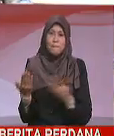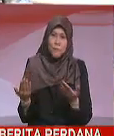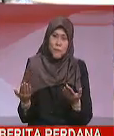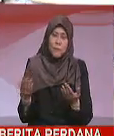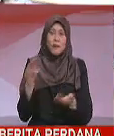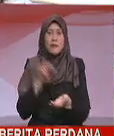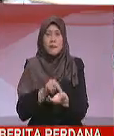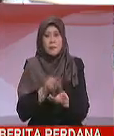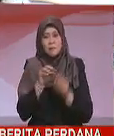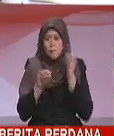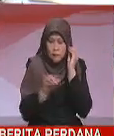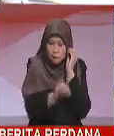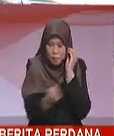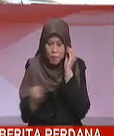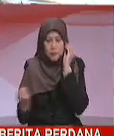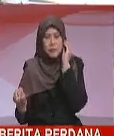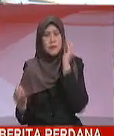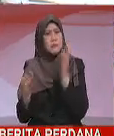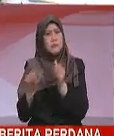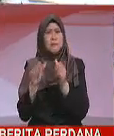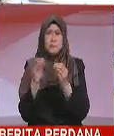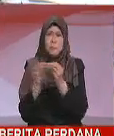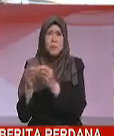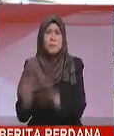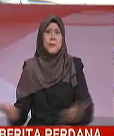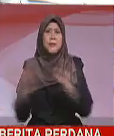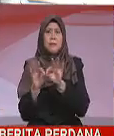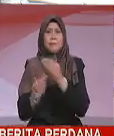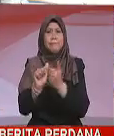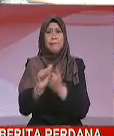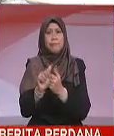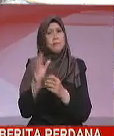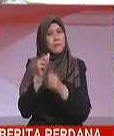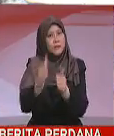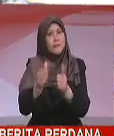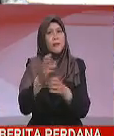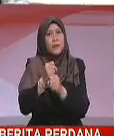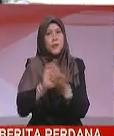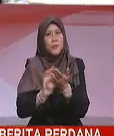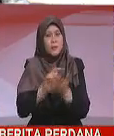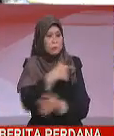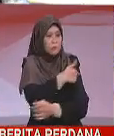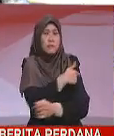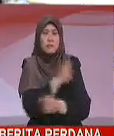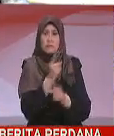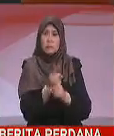macam nurse, doktor, they are more dangerous than nurse because they're facing the virus. This is the correct way.